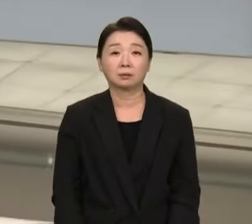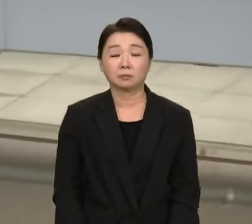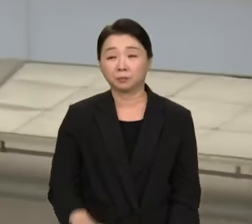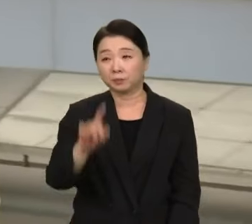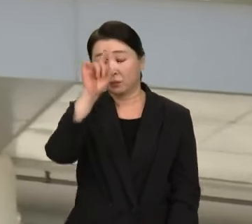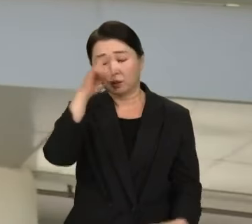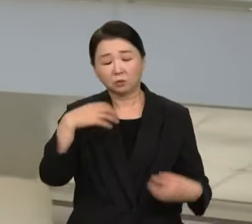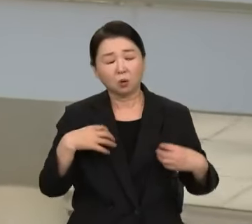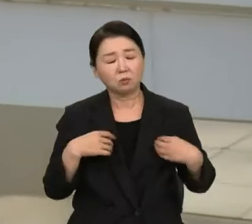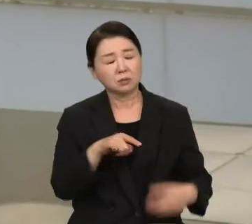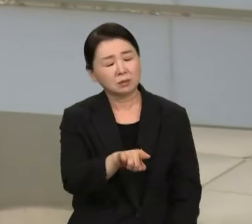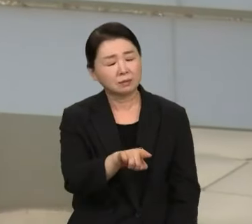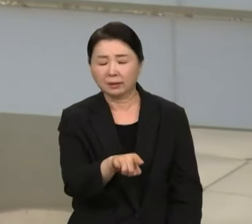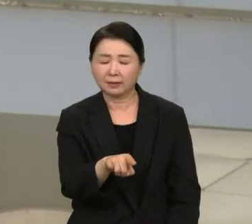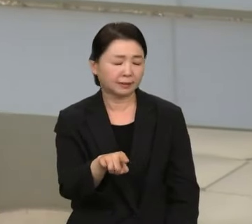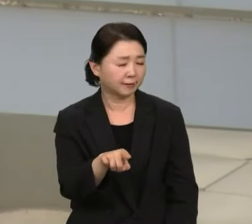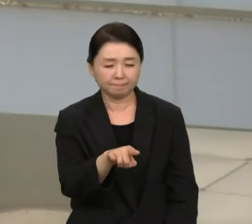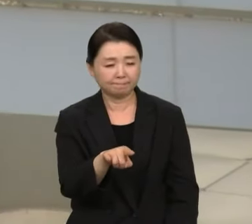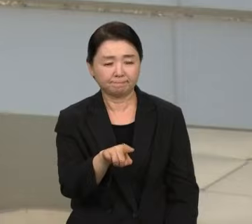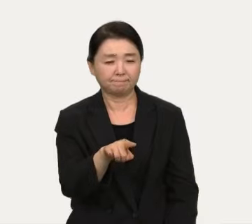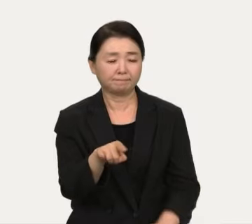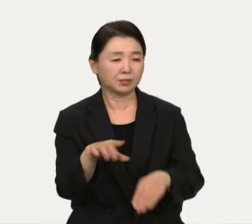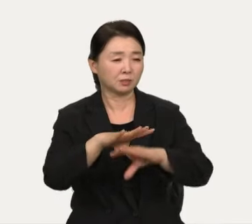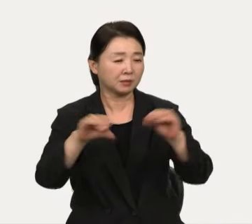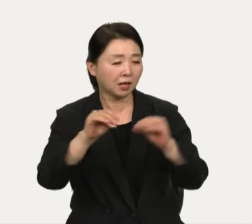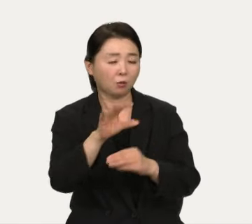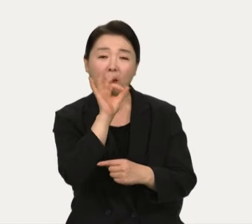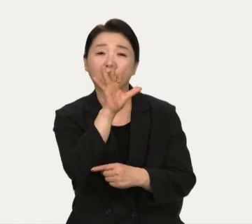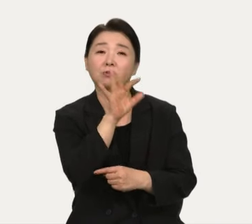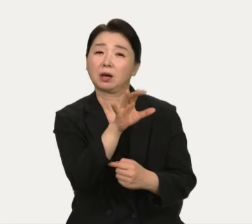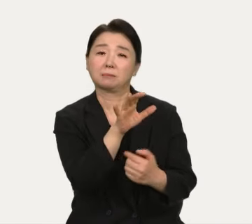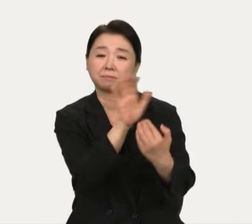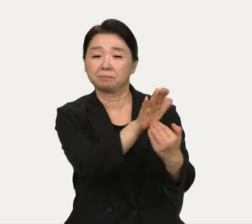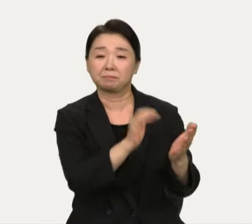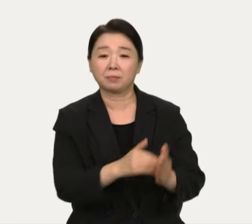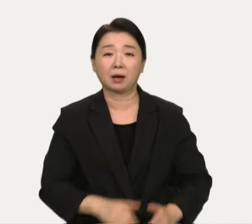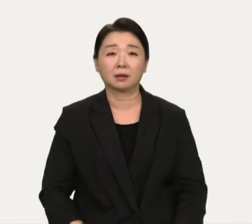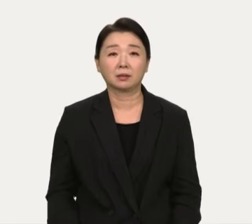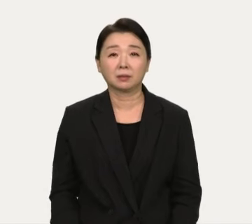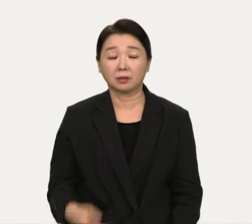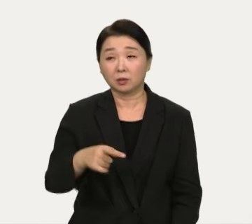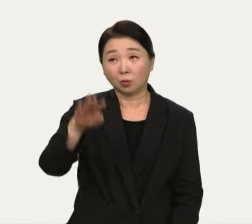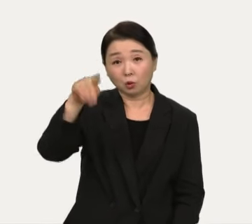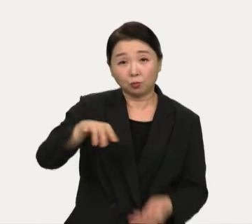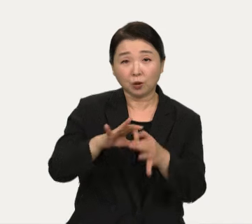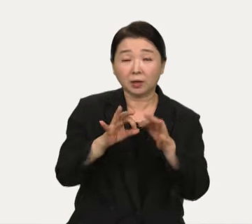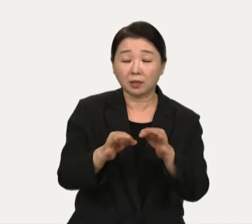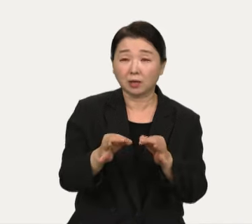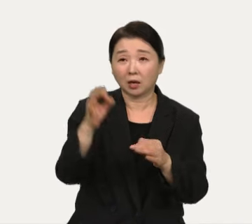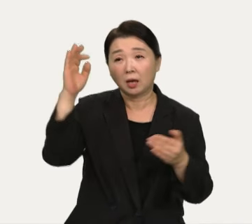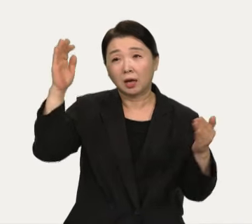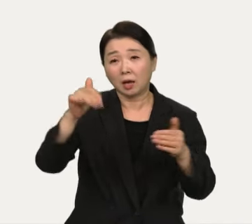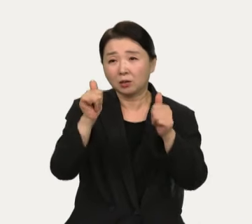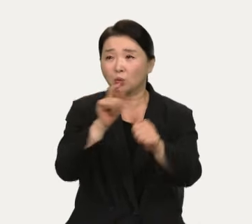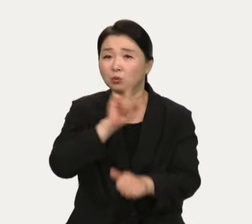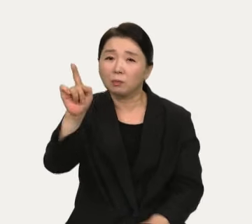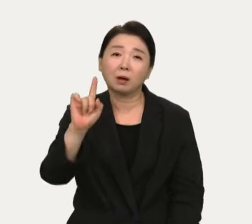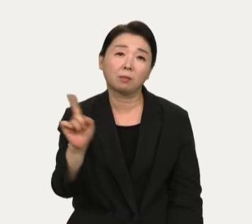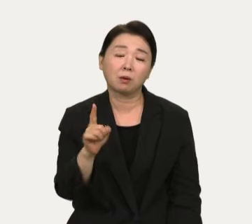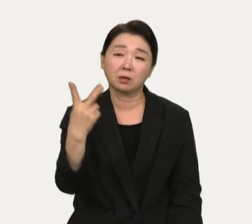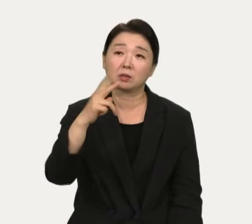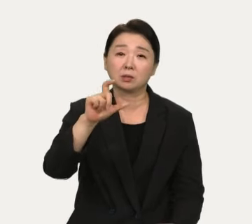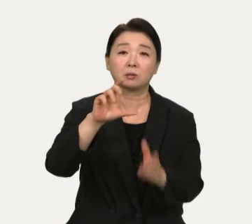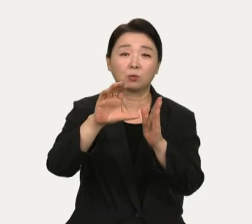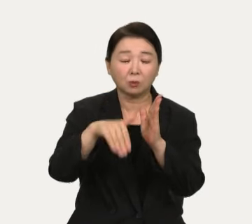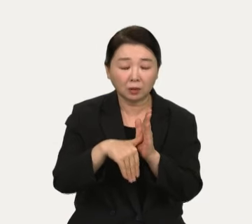정부는 현실적으로 불가능하다고 못 박았습니다. 교육부 관계자는 수험생의 소송 가능성 등을 감안하면